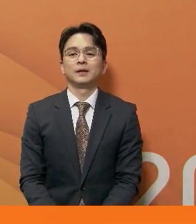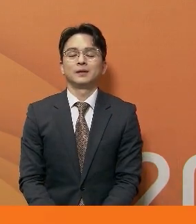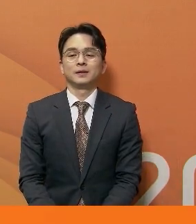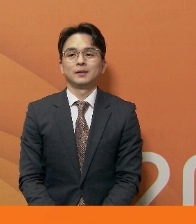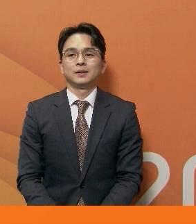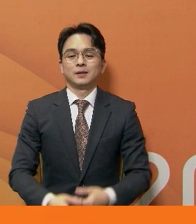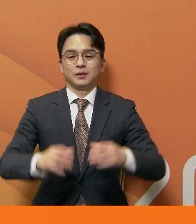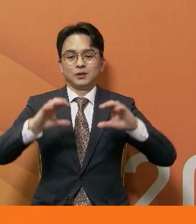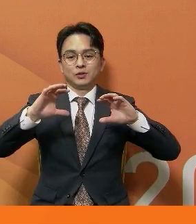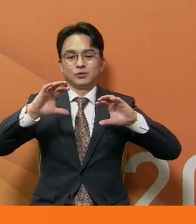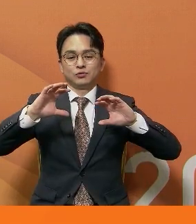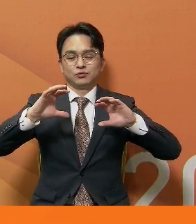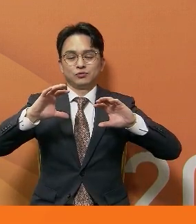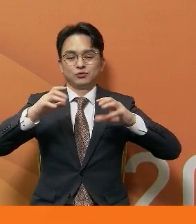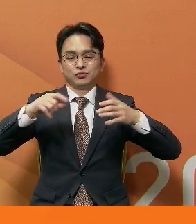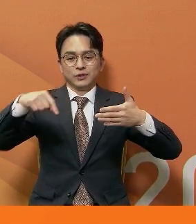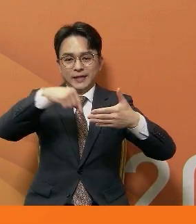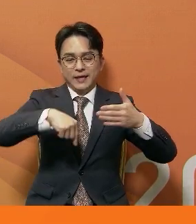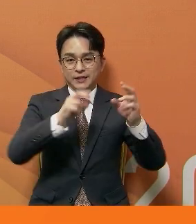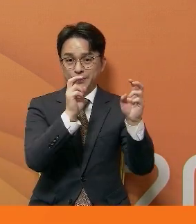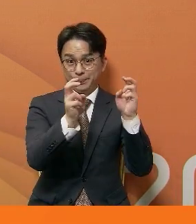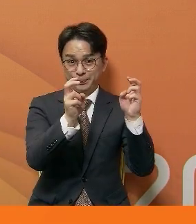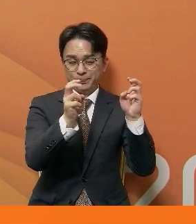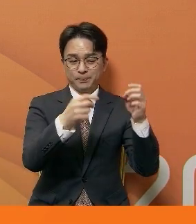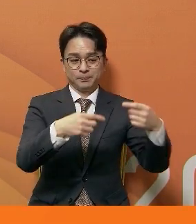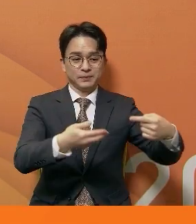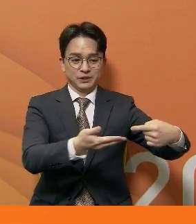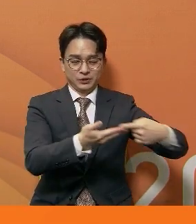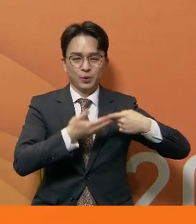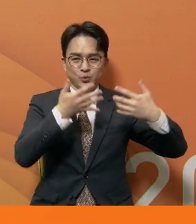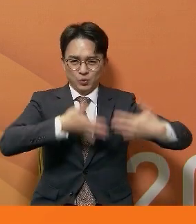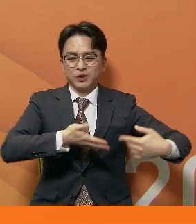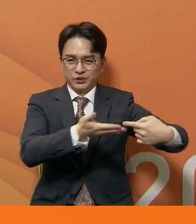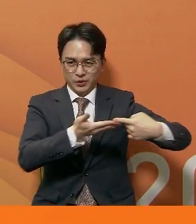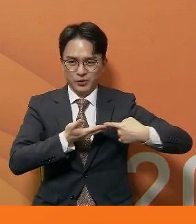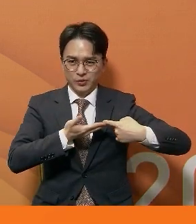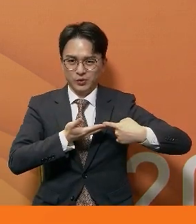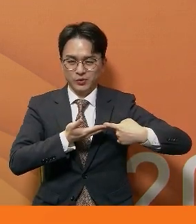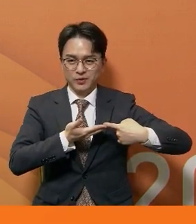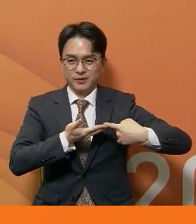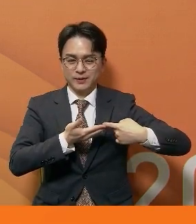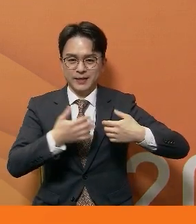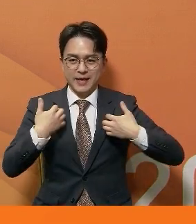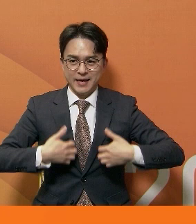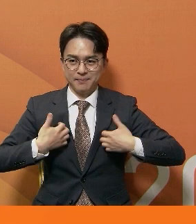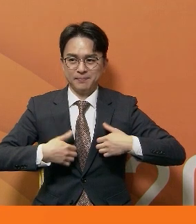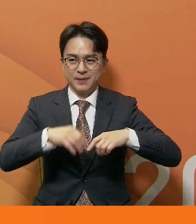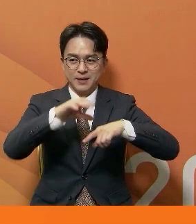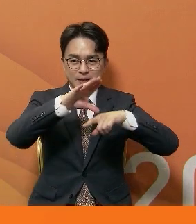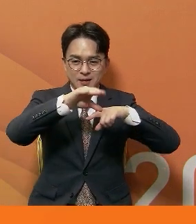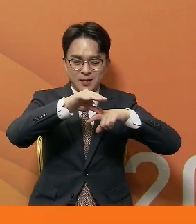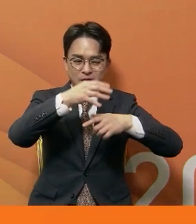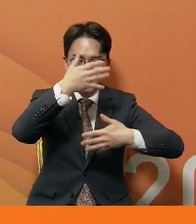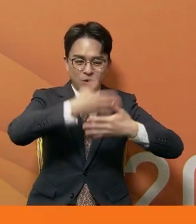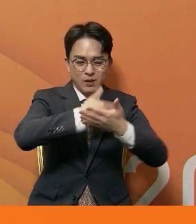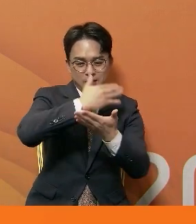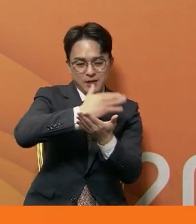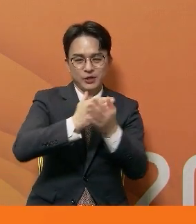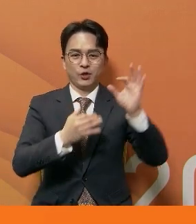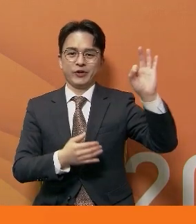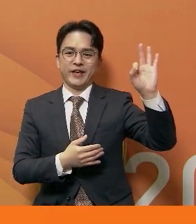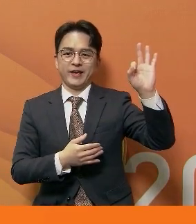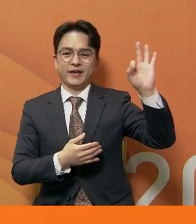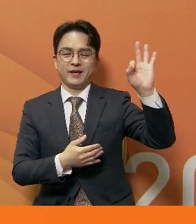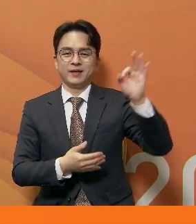법인사업자인 국내 컨텐츠 기업이 신청하실 수 있고요 해당 장르는 게임부터 방송 영화 등 10개 장르를 대상으로 하고